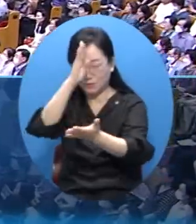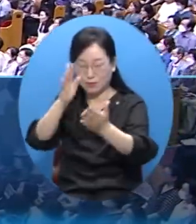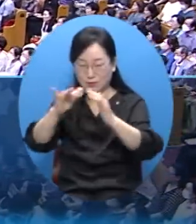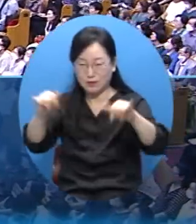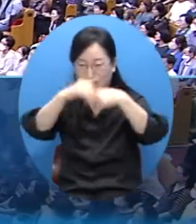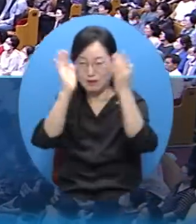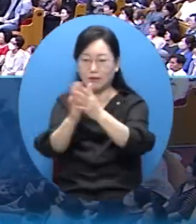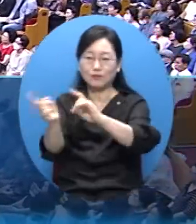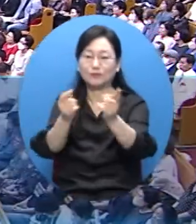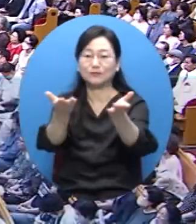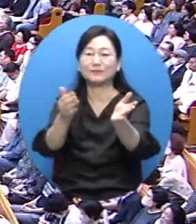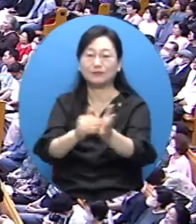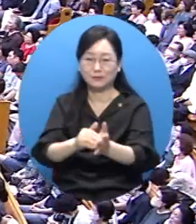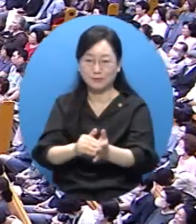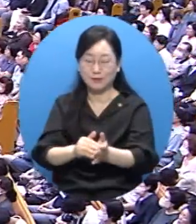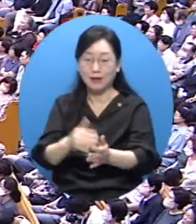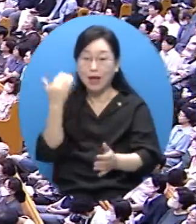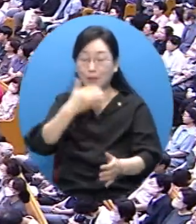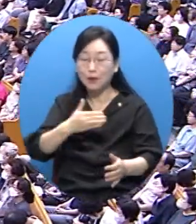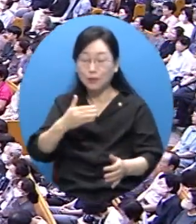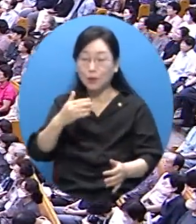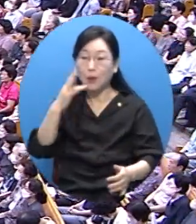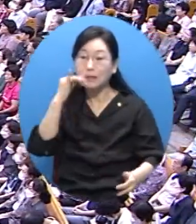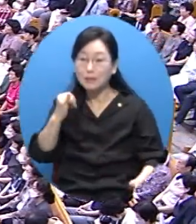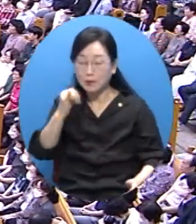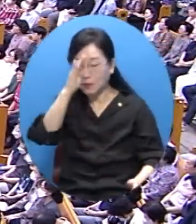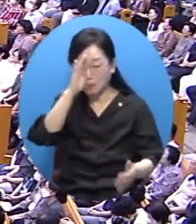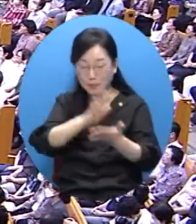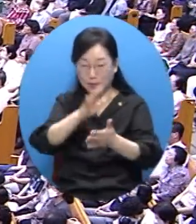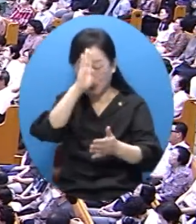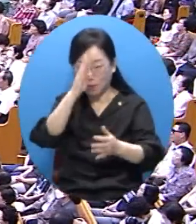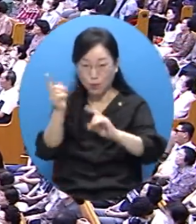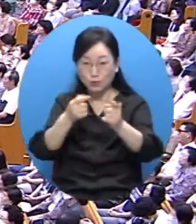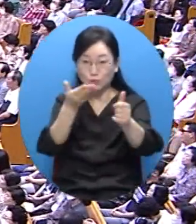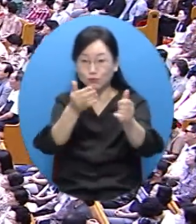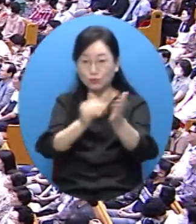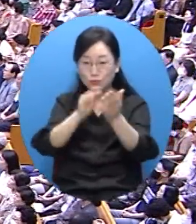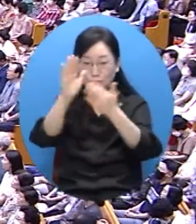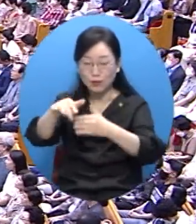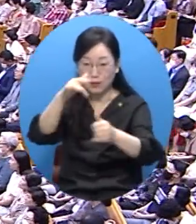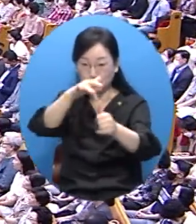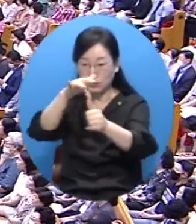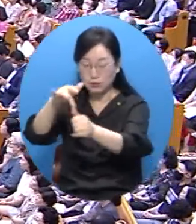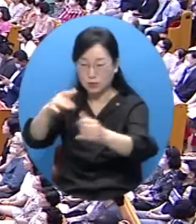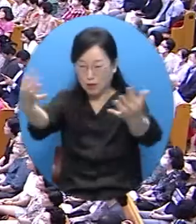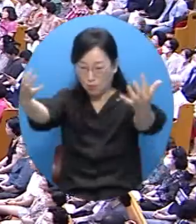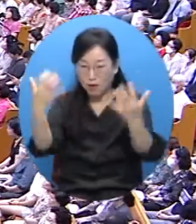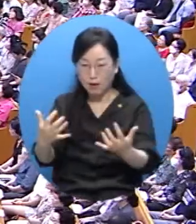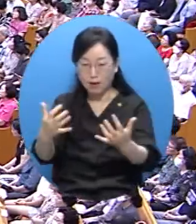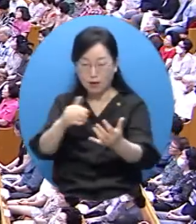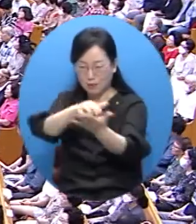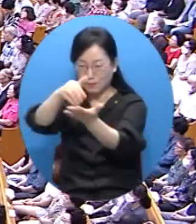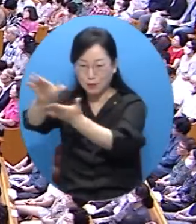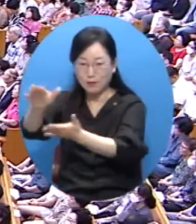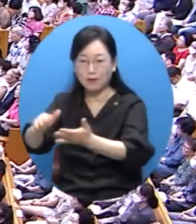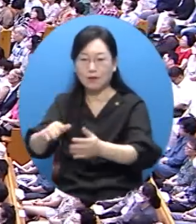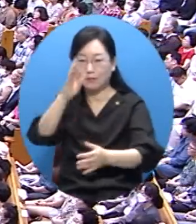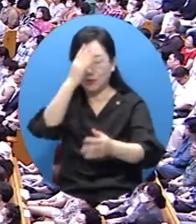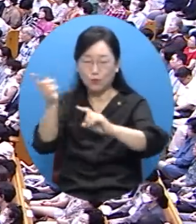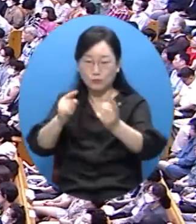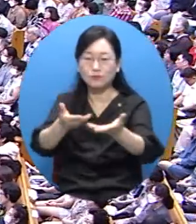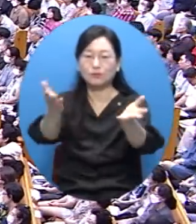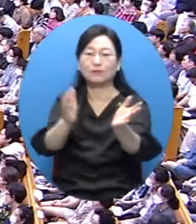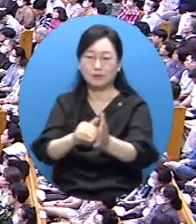다 고치시니 베드로 장막의 열병을 고친 다음 그 다음 귀신 들린 사람들을 많이 데리고 우리가 귀신 들린 것을 다 쫓아내버리고 질병을